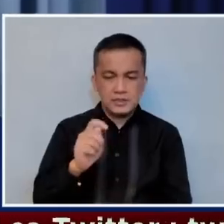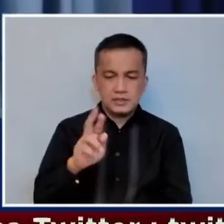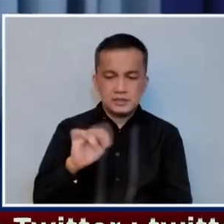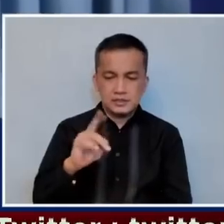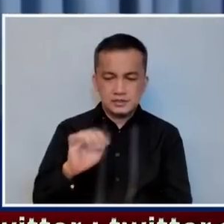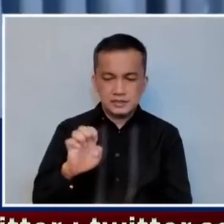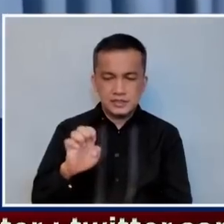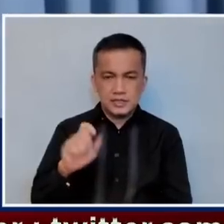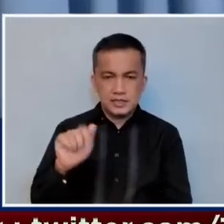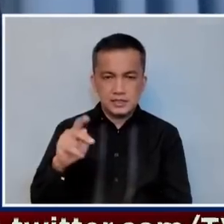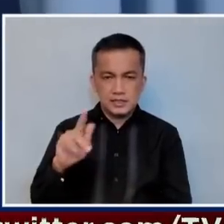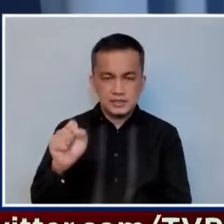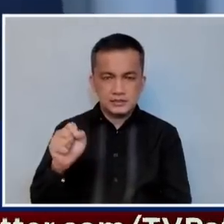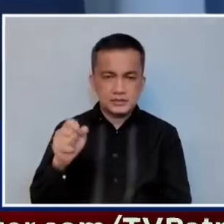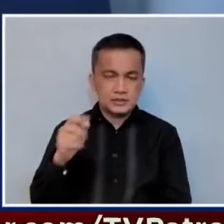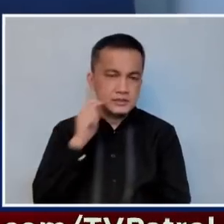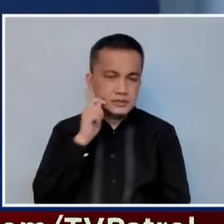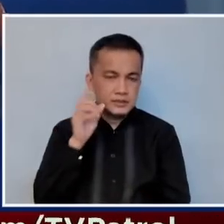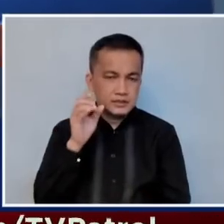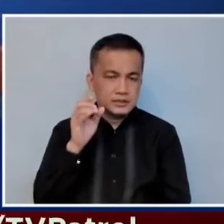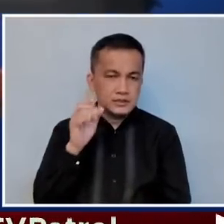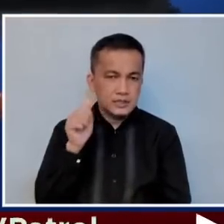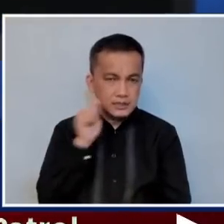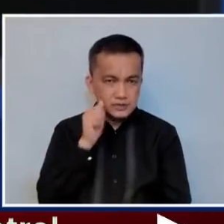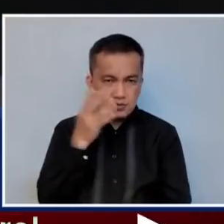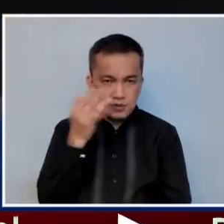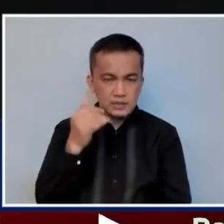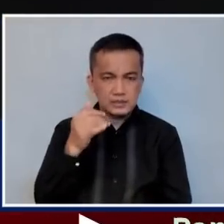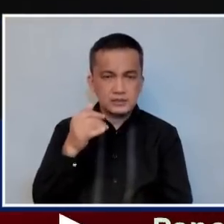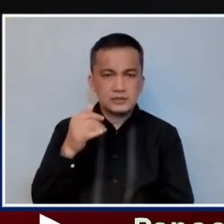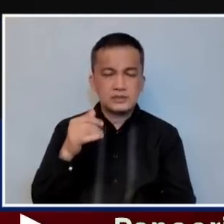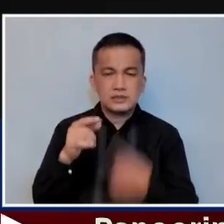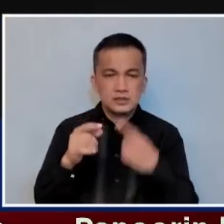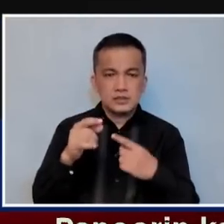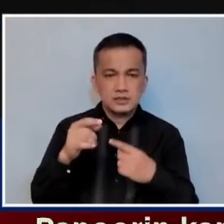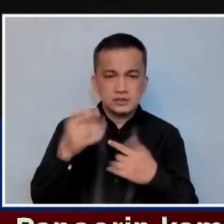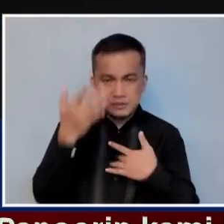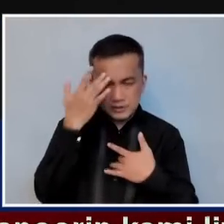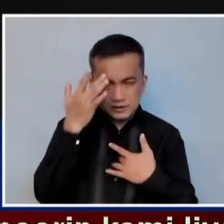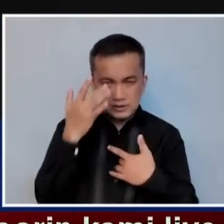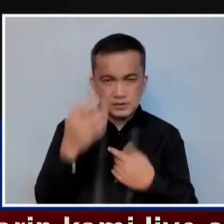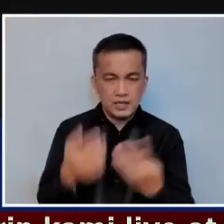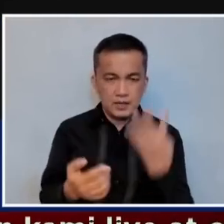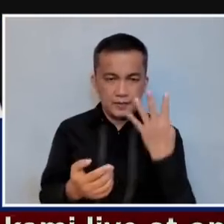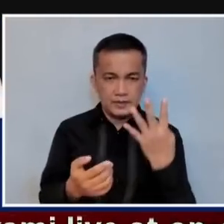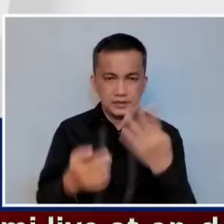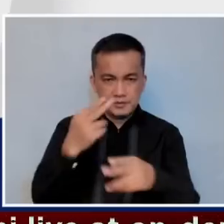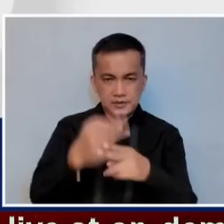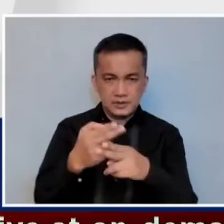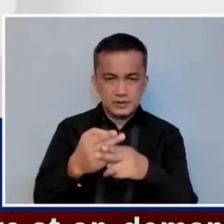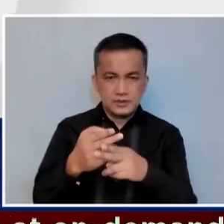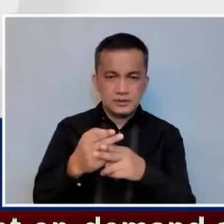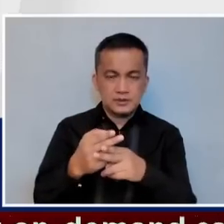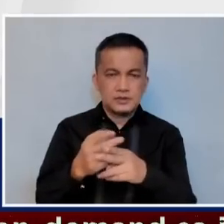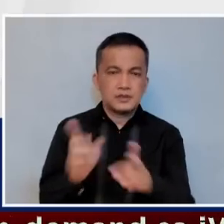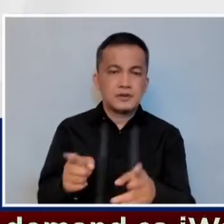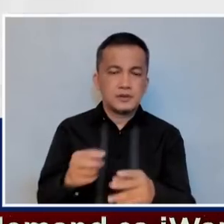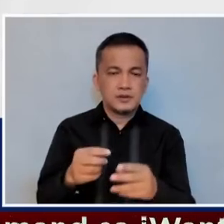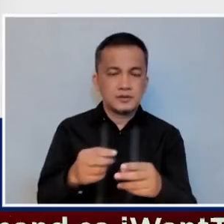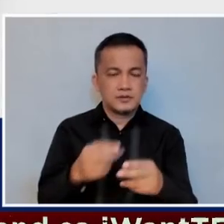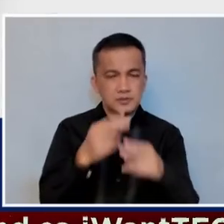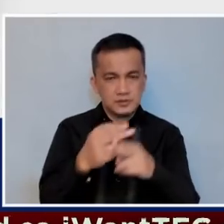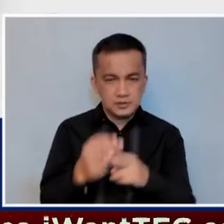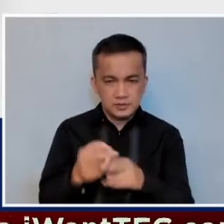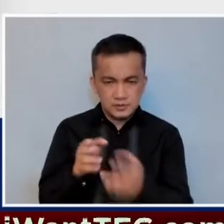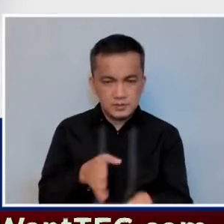dahil umano sa kanyang iniindang sakit. At ngayon, may apat na pangalan ng lumutang bilang kanyang kapalit. Yan ay sina